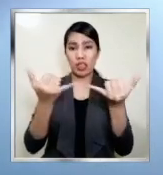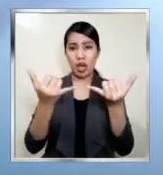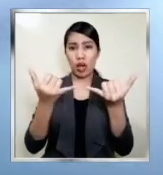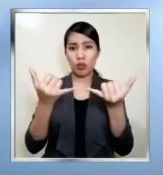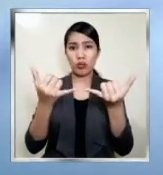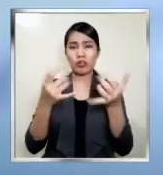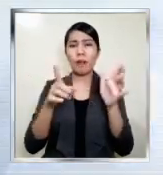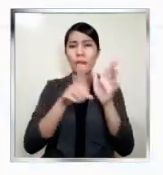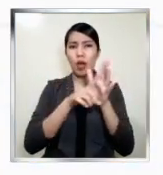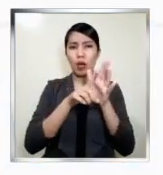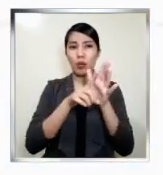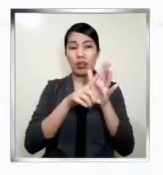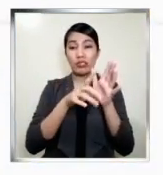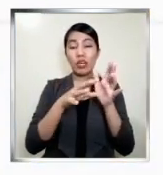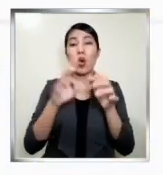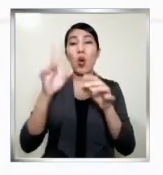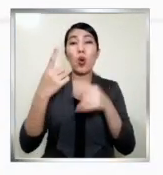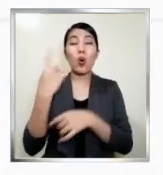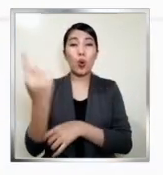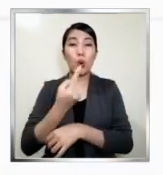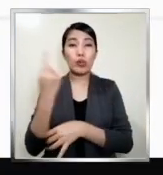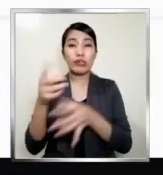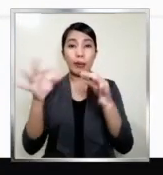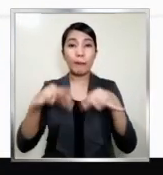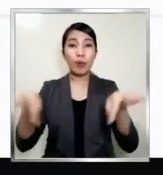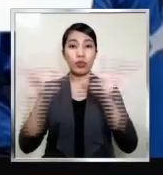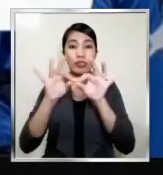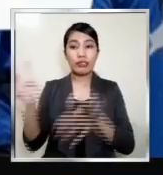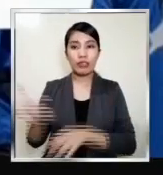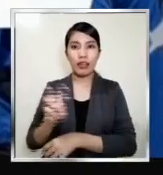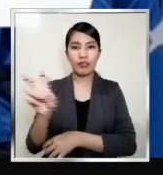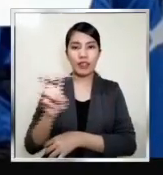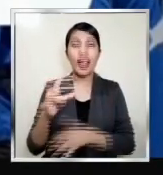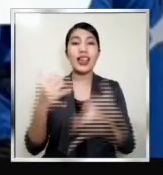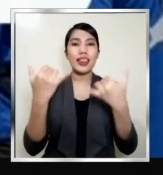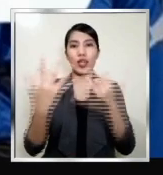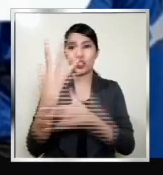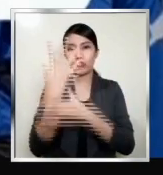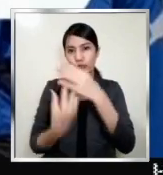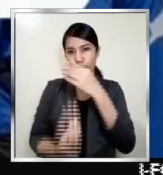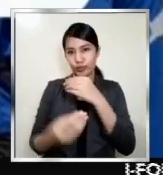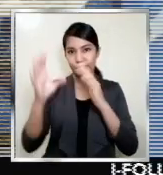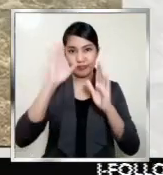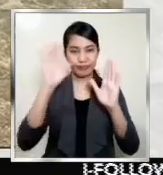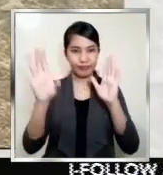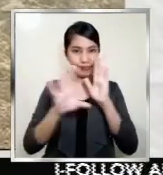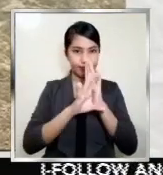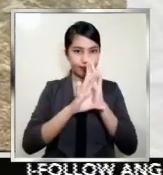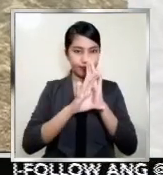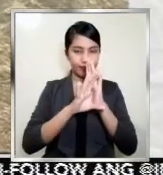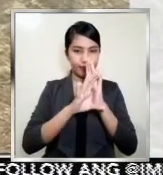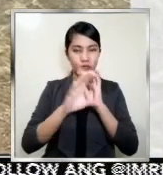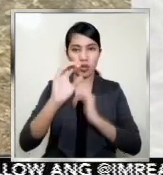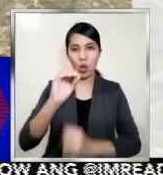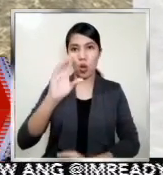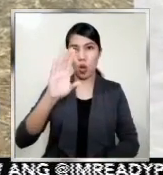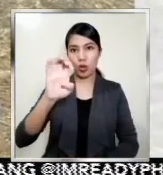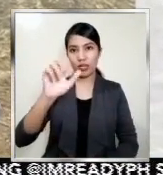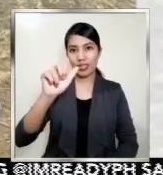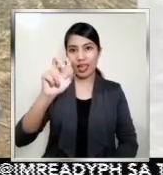ibang rehiyon? Wala na po ngayon ang mga larawan sa Facebook page ng Ocean Adventure. Pero sa mga kumalat na screen